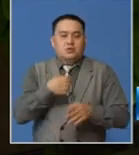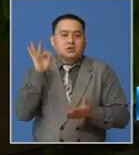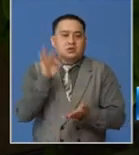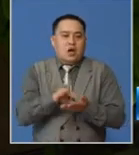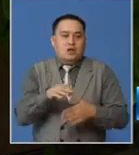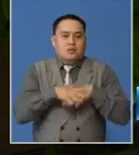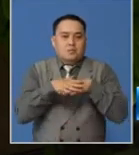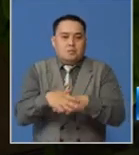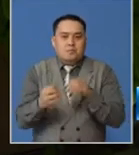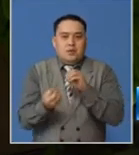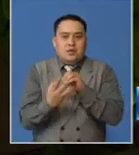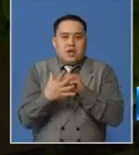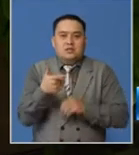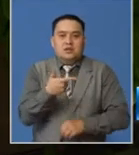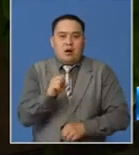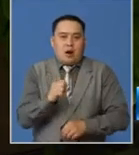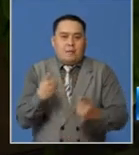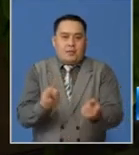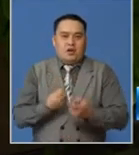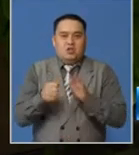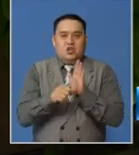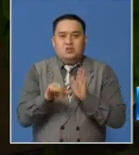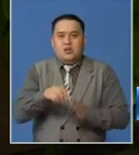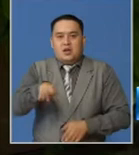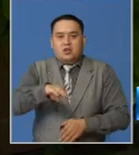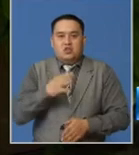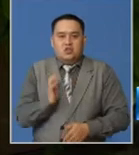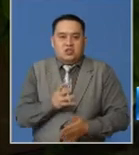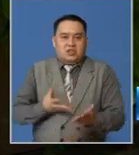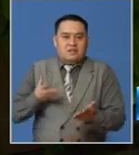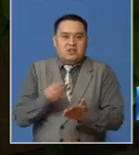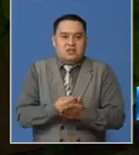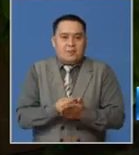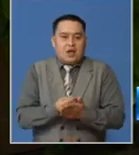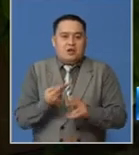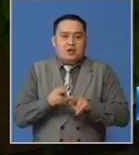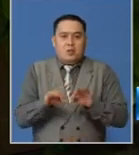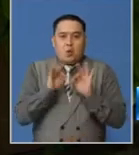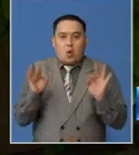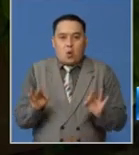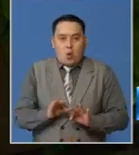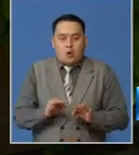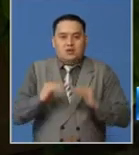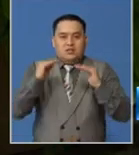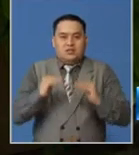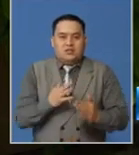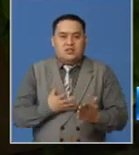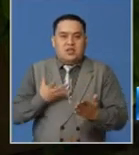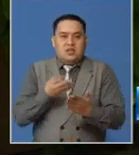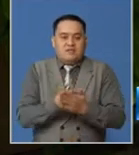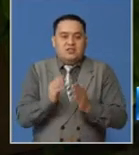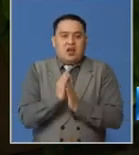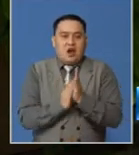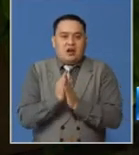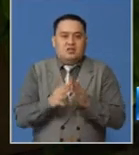мы отвели 15 гектаров земли. Привлечены 6 миллиардов тенге частных инвестиций. Таким образом снижается доля импорта овощей,